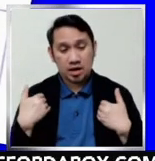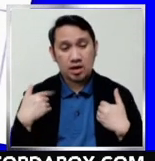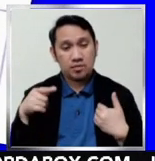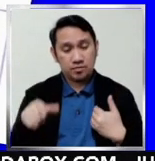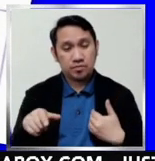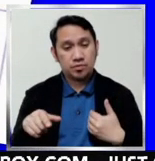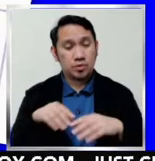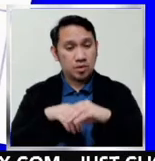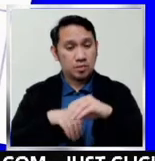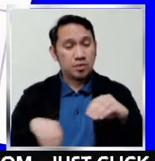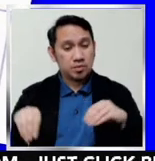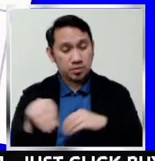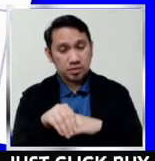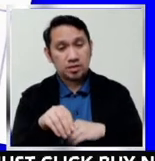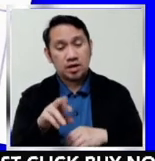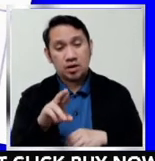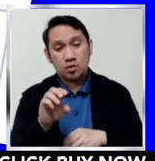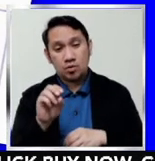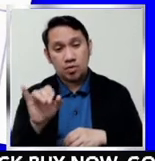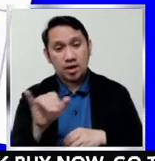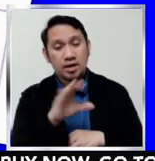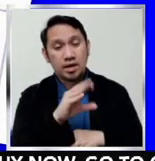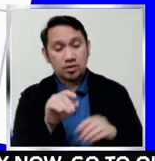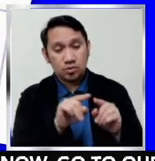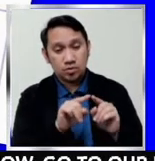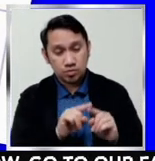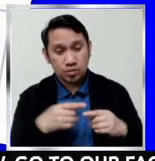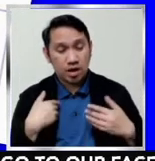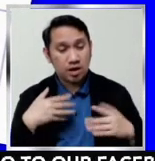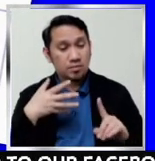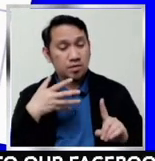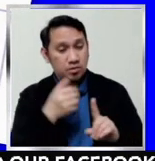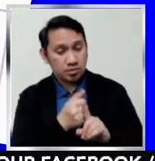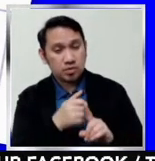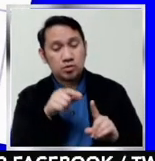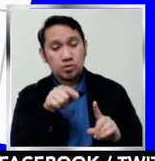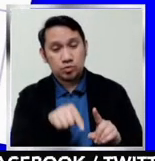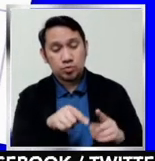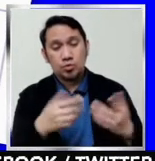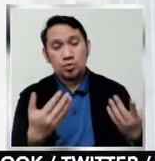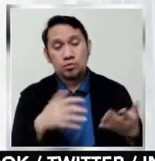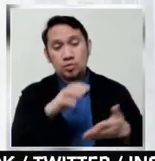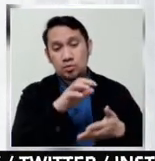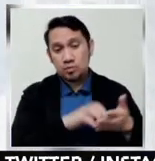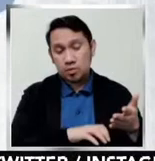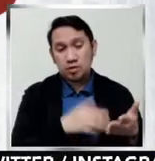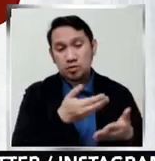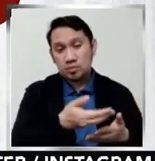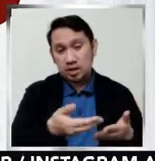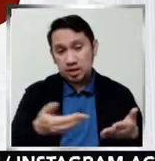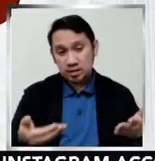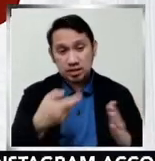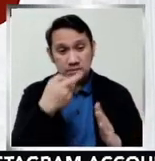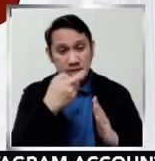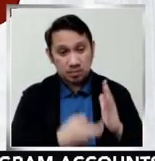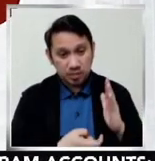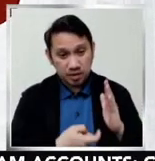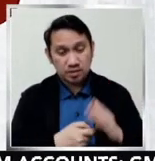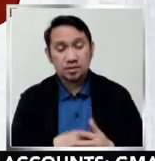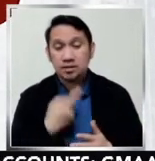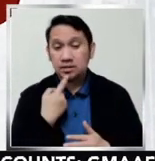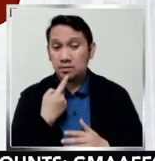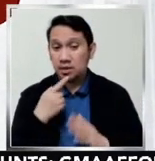may kaakibat na epektong magpapababa sa cost of living at presyo ng mga bilihin. Ayon sa batas,